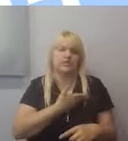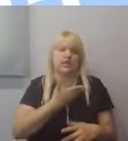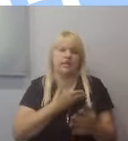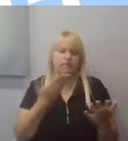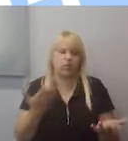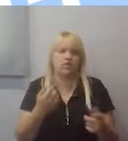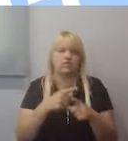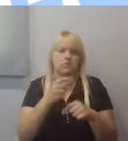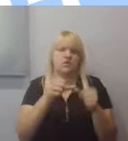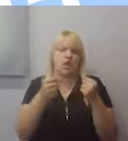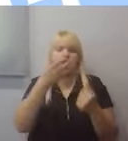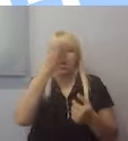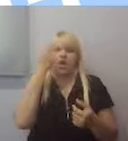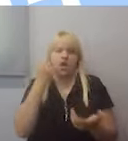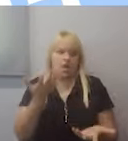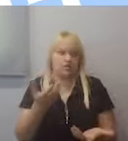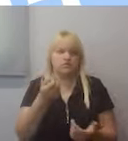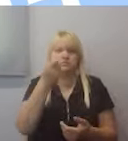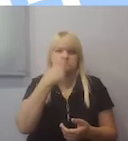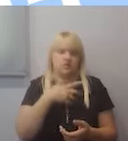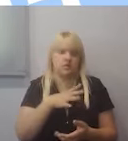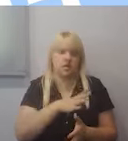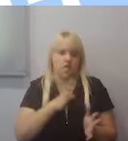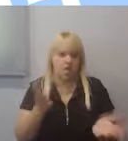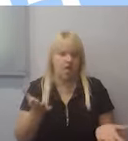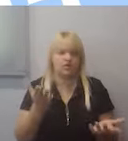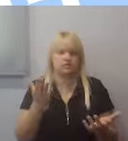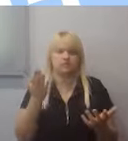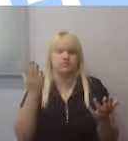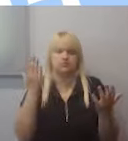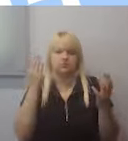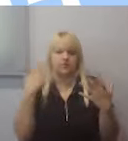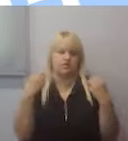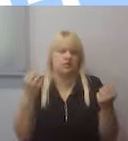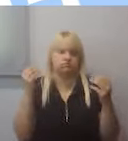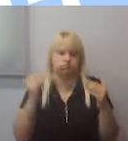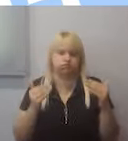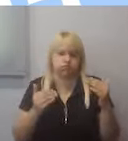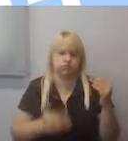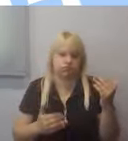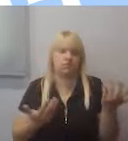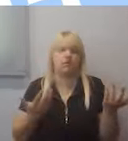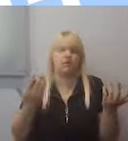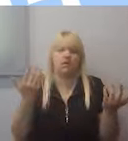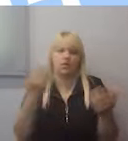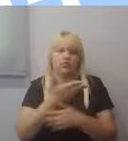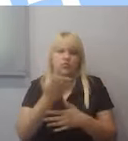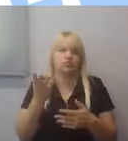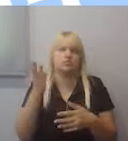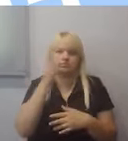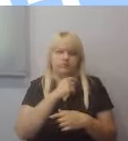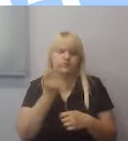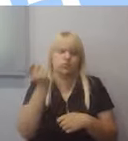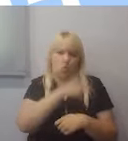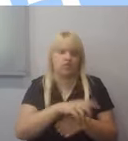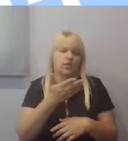dēļ jūs vienkārši nevarat lietot savus ikdienas medikamentus un tāpēc jūsu stāvoklis pasliktinās un jūs varat zaudēt dzīvību jo